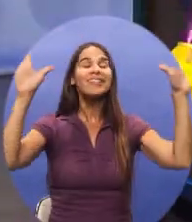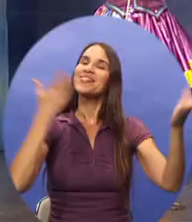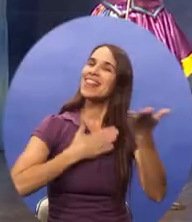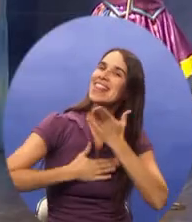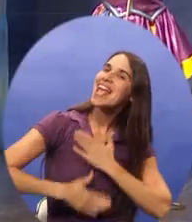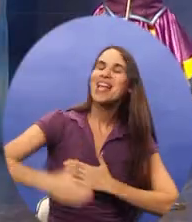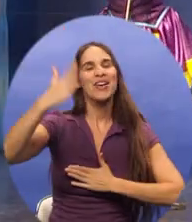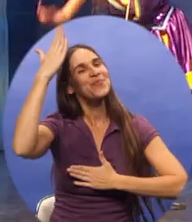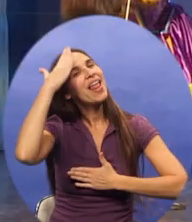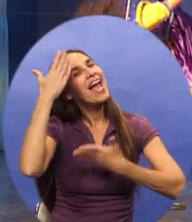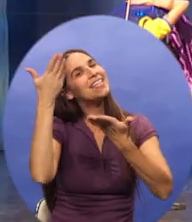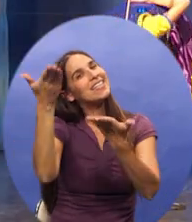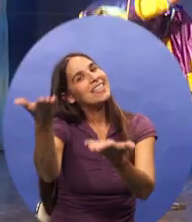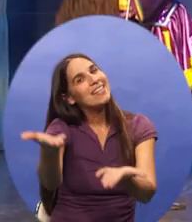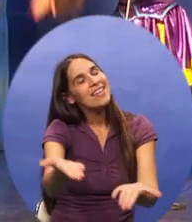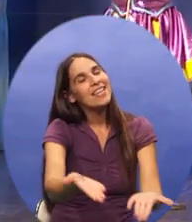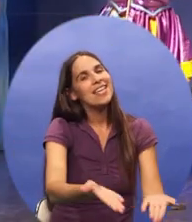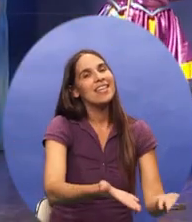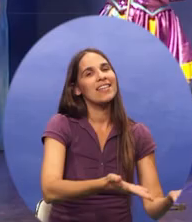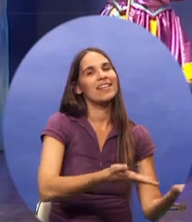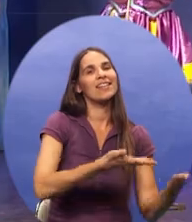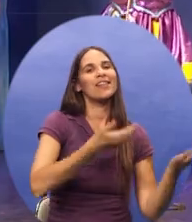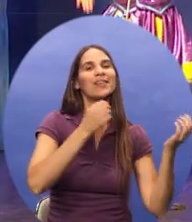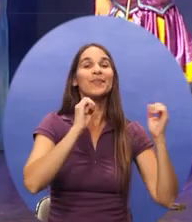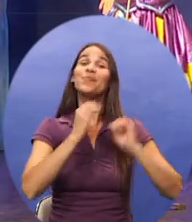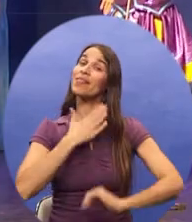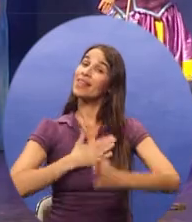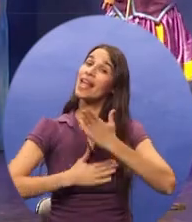להעיר, אז נעים להכיר.